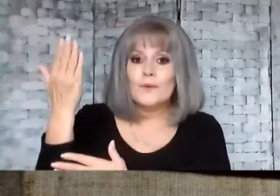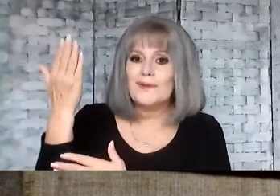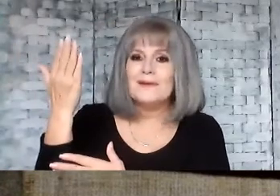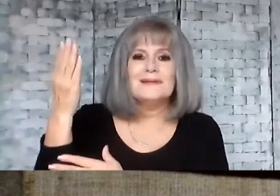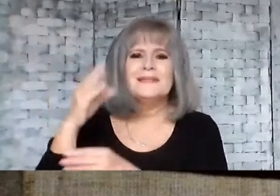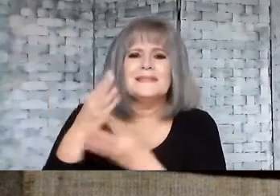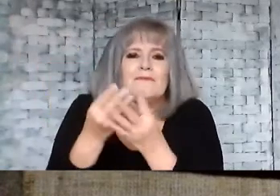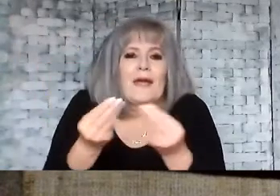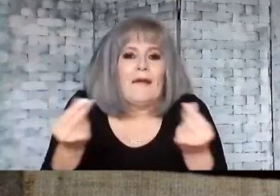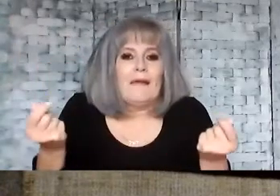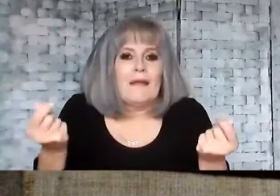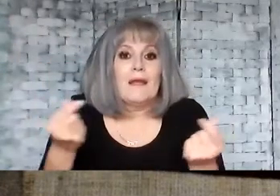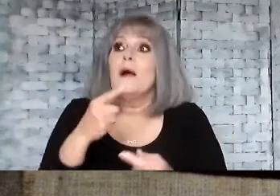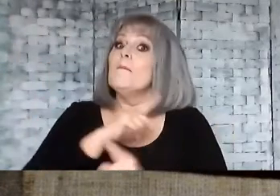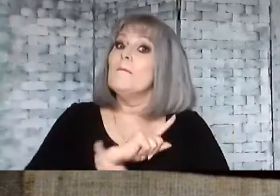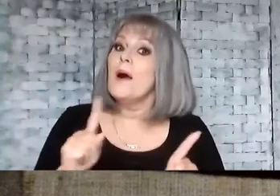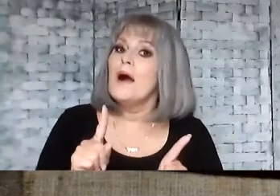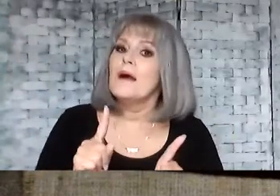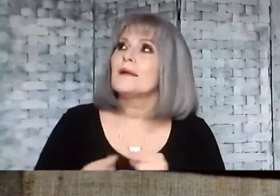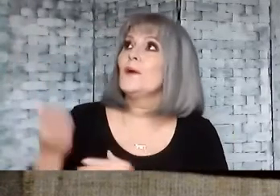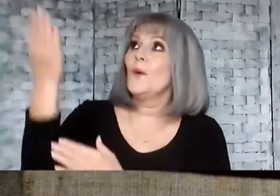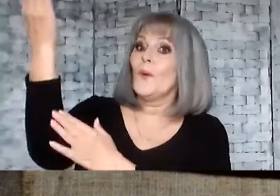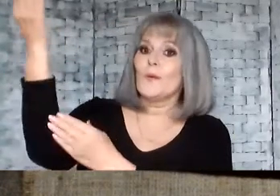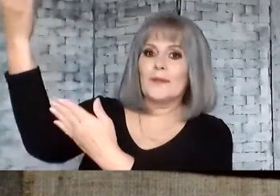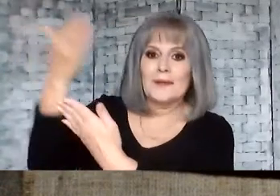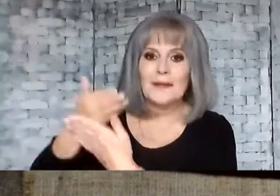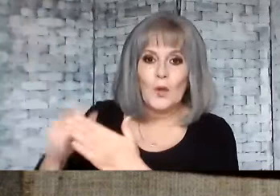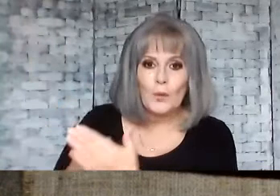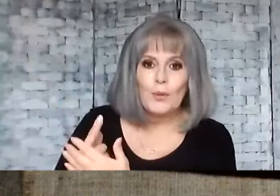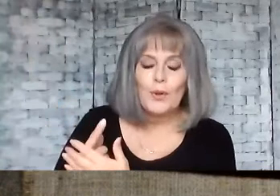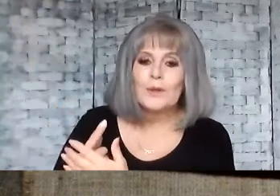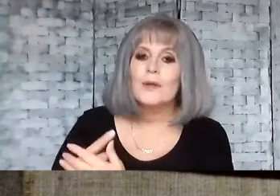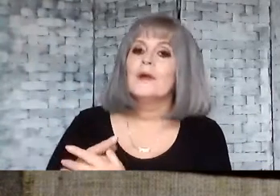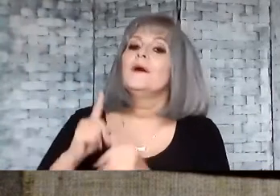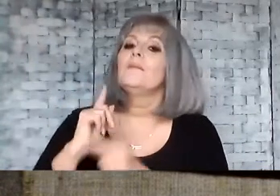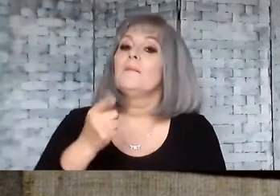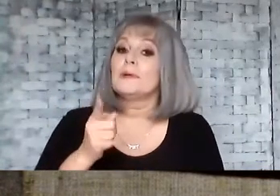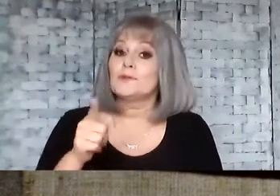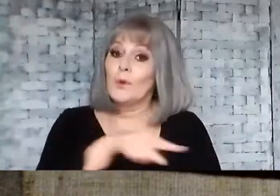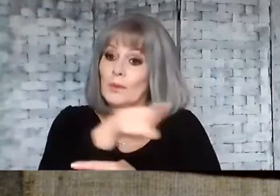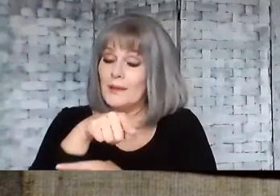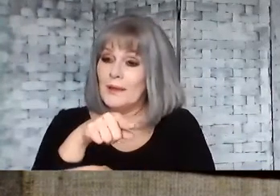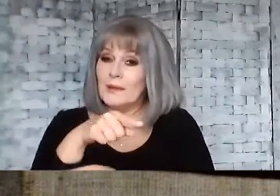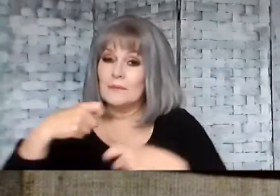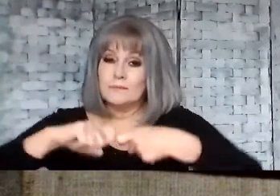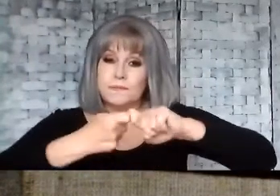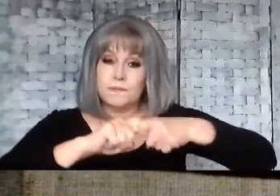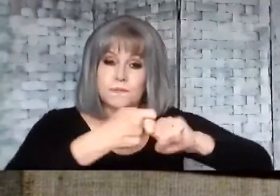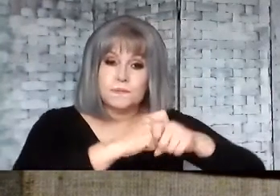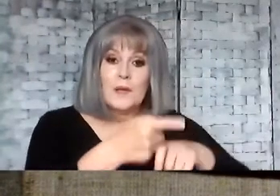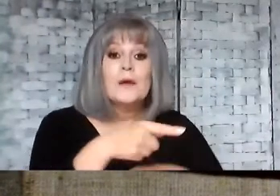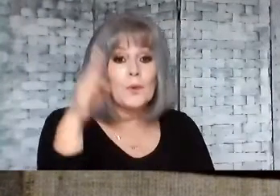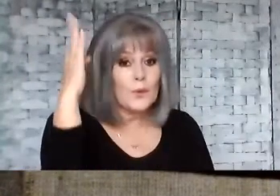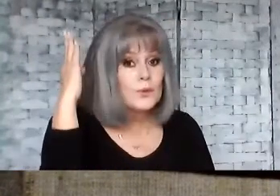het vanself ophou. Maar as dit van God afkom, pas op dat jylle nie nou teen God stry nie.